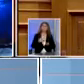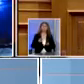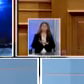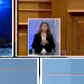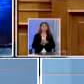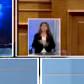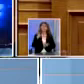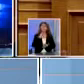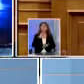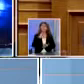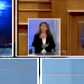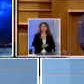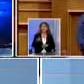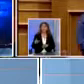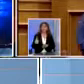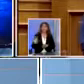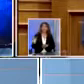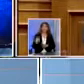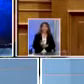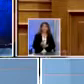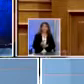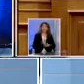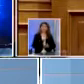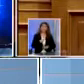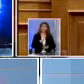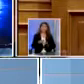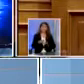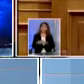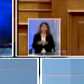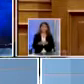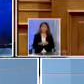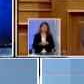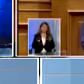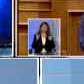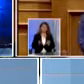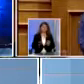φορές, ποτέ δεν μου είπε έλα κύριε Λεβέντη να σε βάλω στην κυβέρνηση. Μόνο